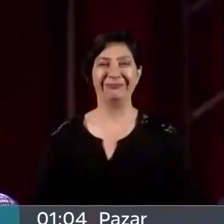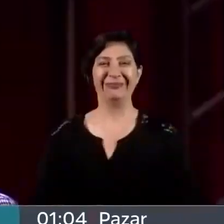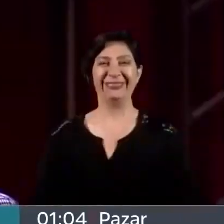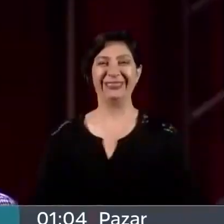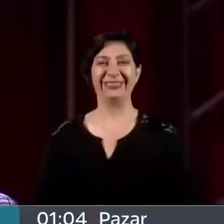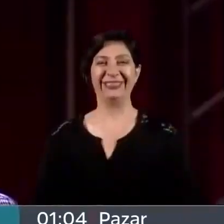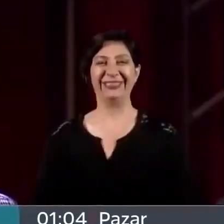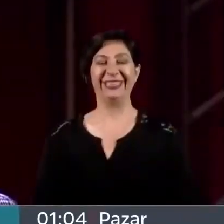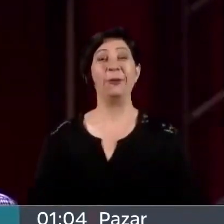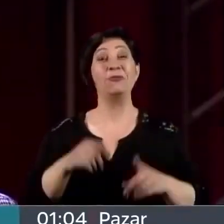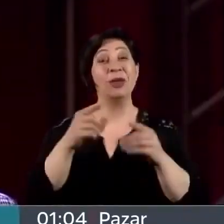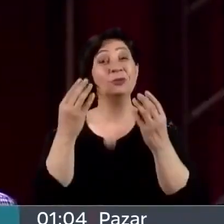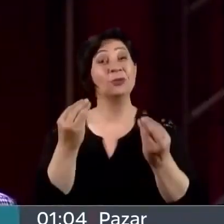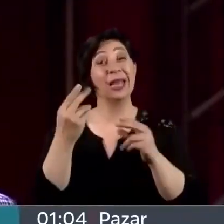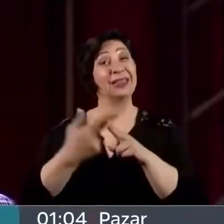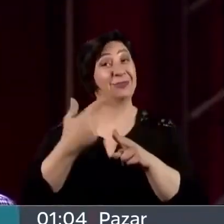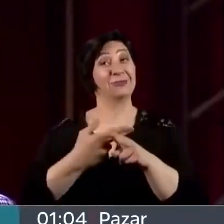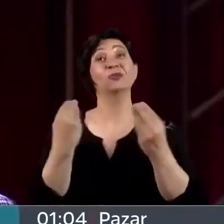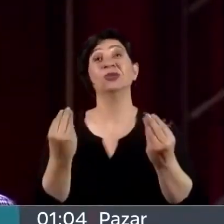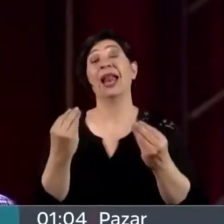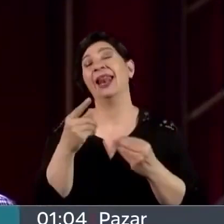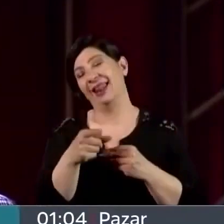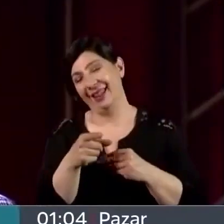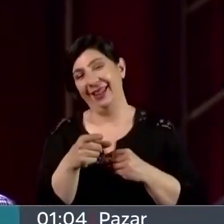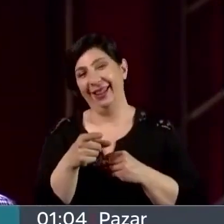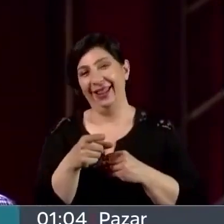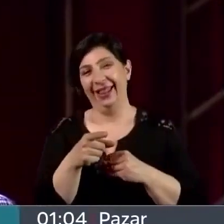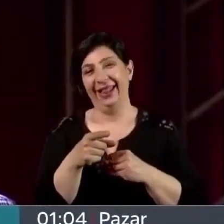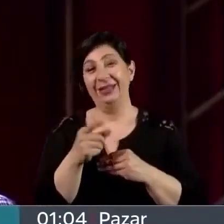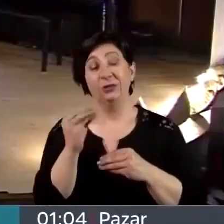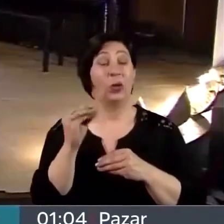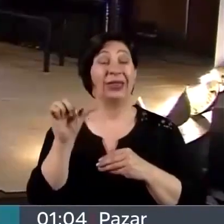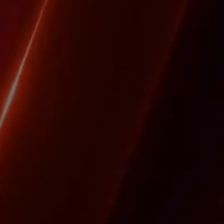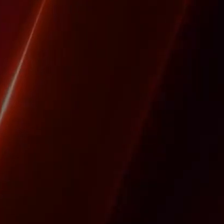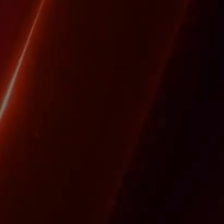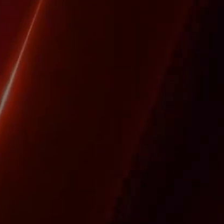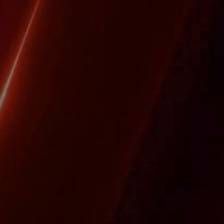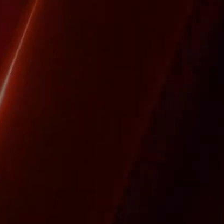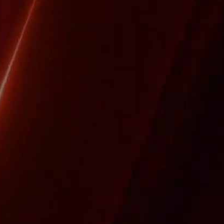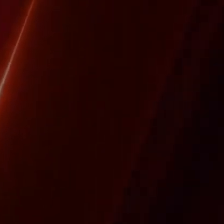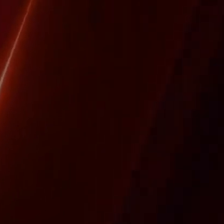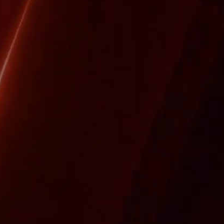Yine Müthiş. biraz zaman Müthiş. aldı yani. Bunlar çok, Biraz bunlar zaman aldı. bence çok çok değerli bilgiler.